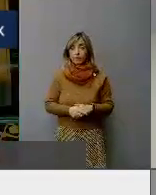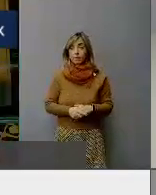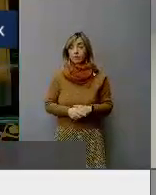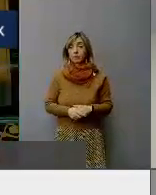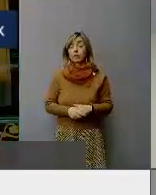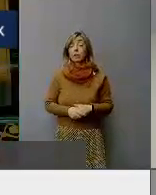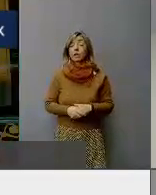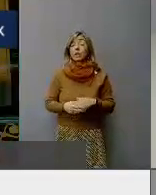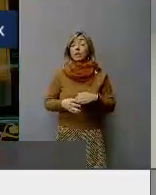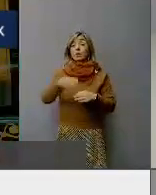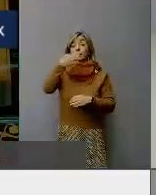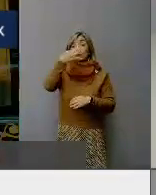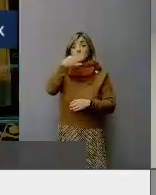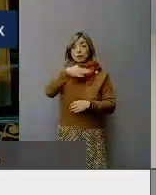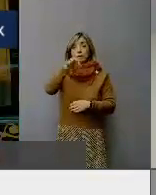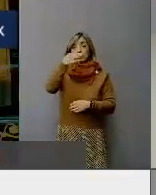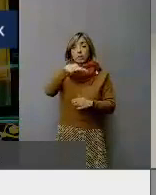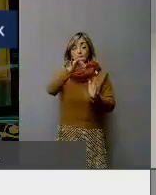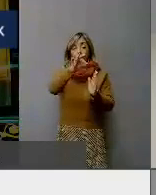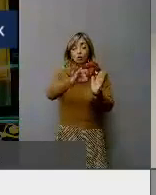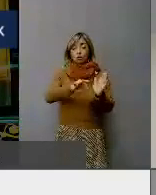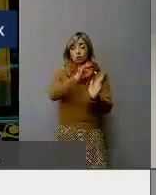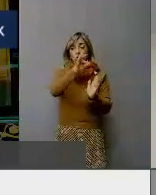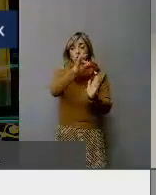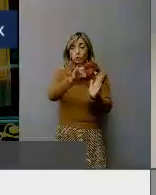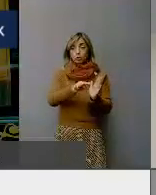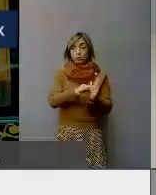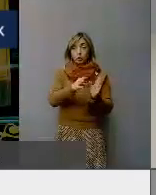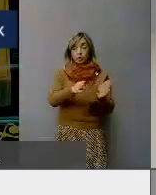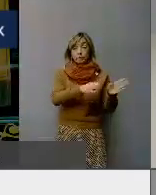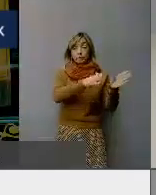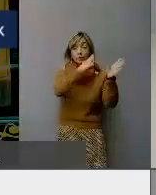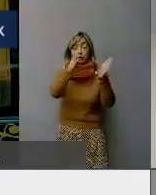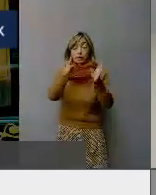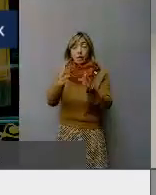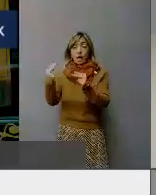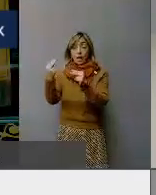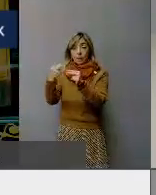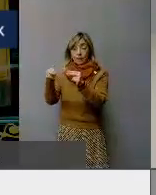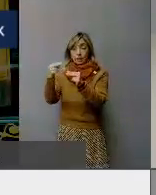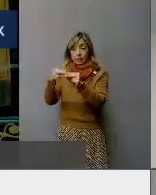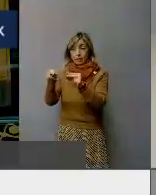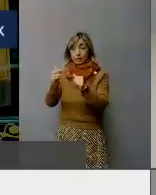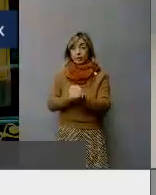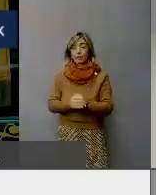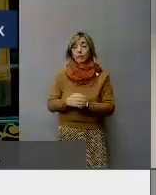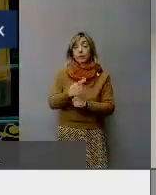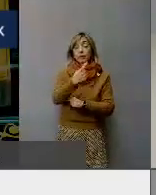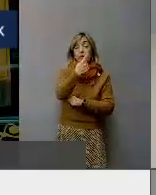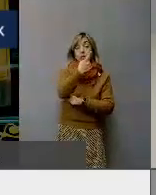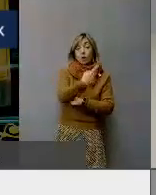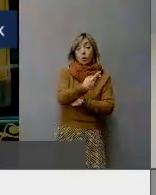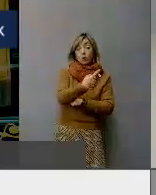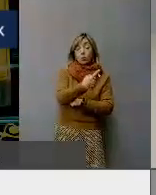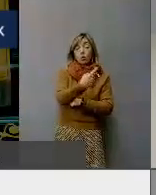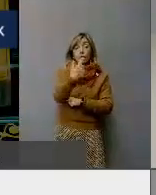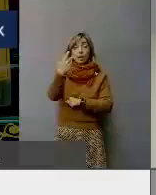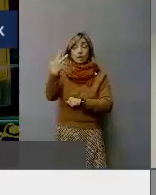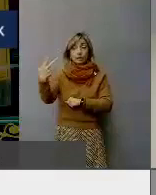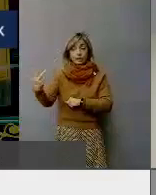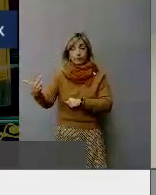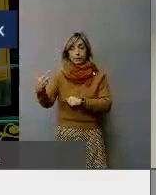terminata l'illustrazione degli ordini del giorno passiamo agli emendamenti emendamenti da numero uno a numero 3